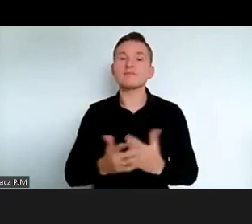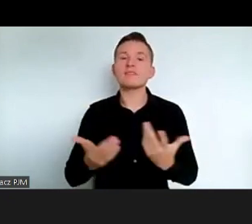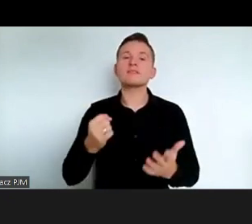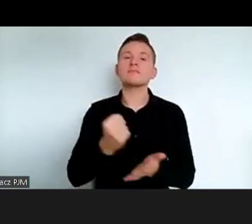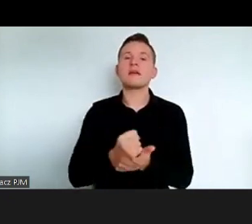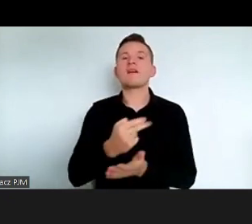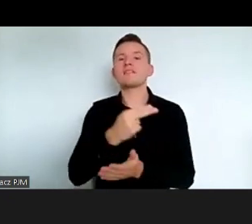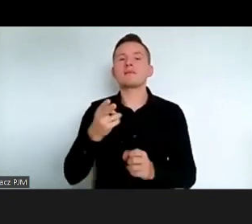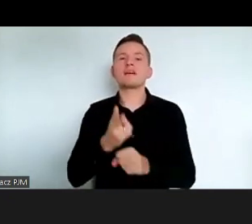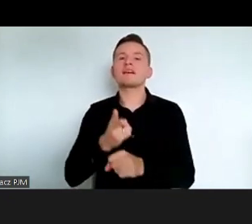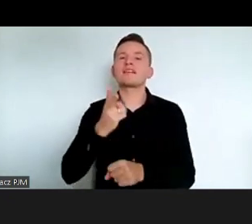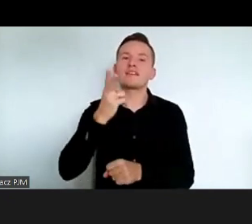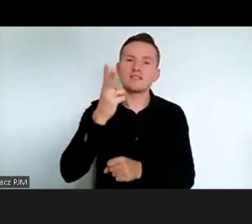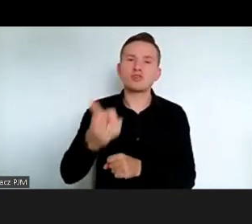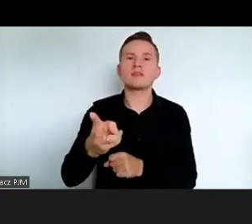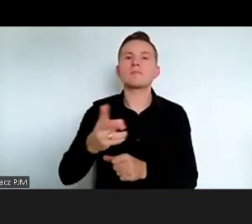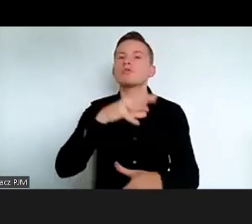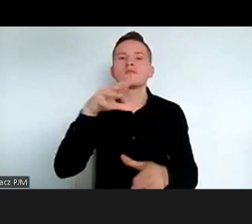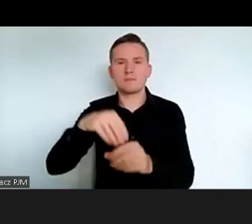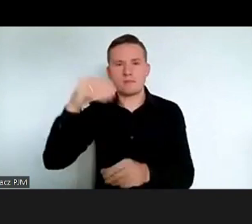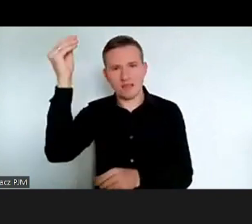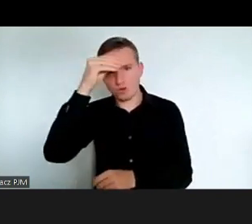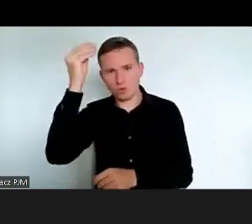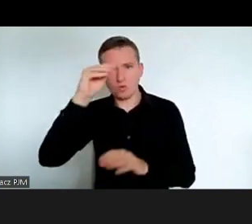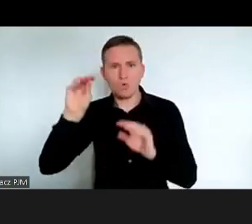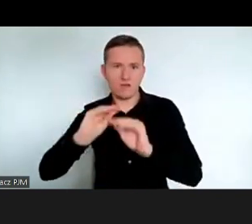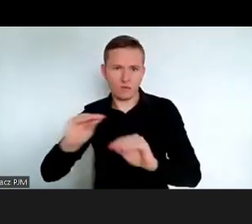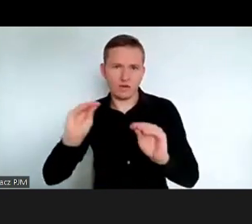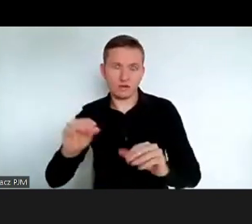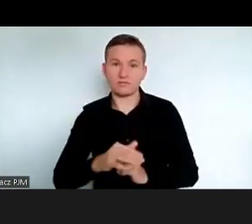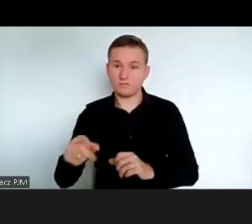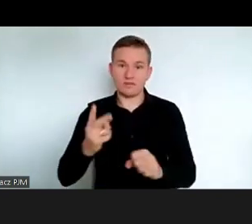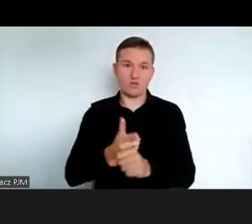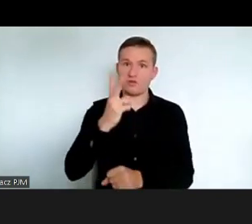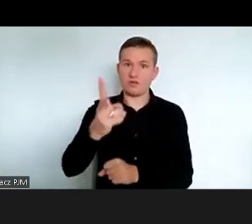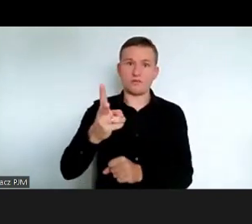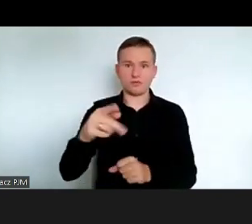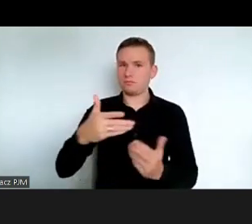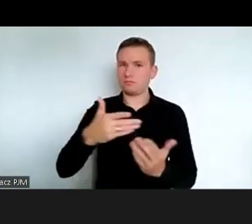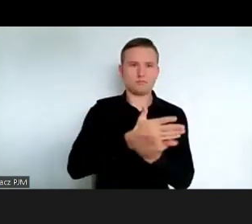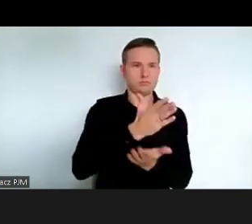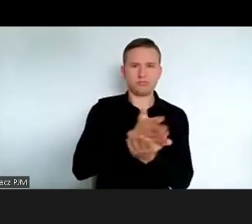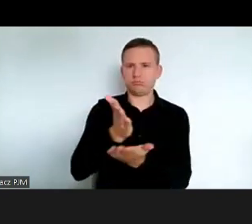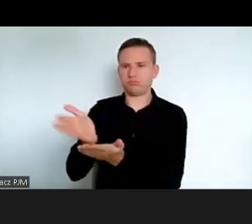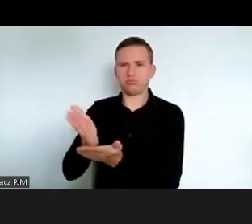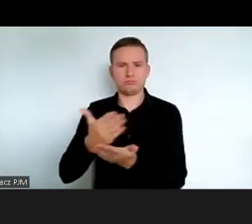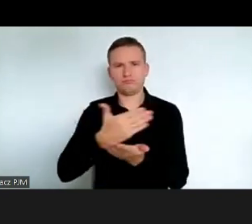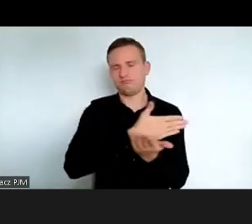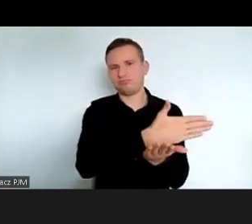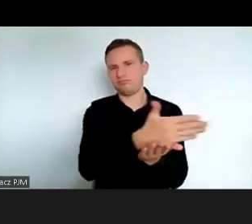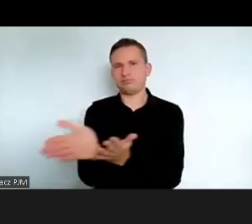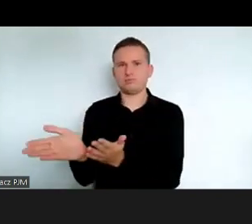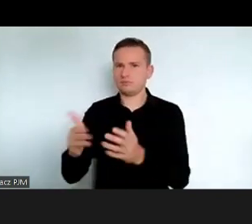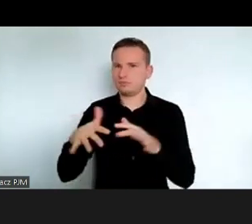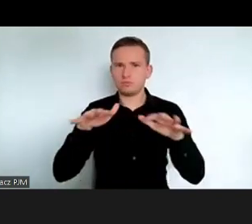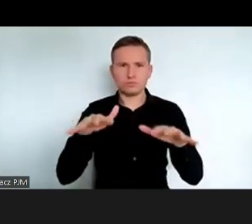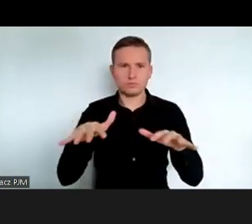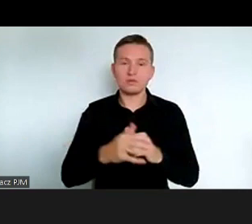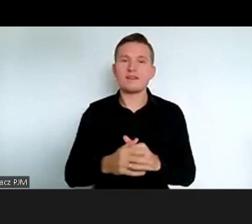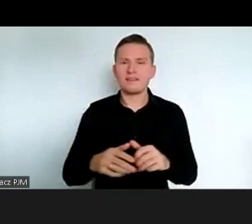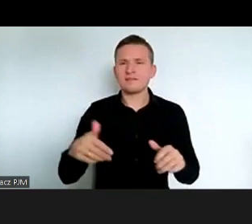dostępności w edukacji jest z pewnością bardzo rozległą kwestią. Tutaj poruszyliśmy kilka